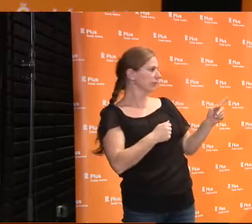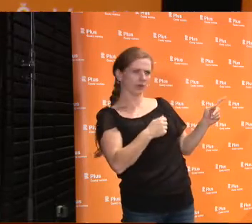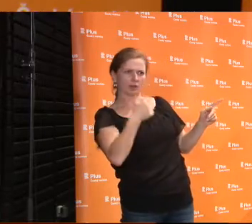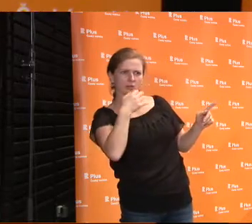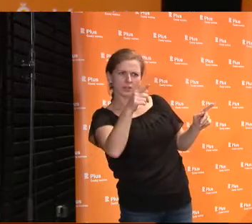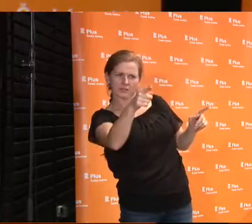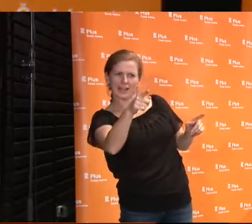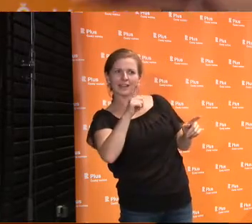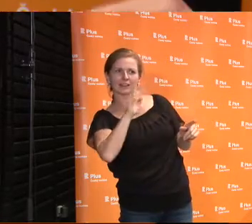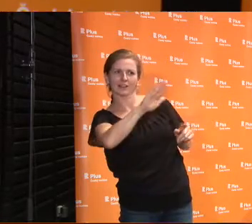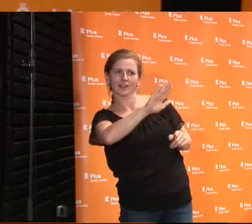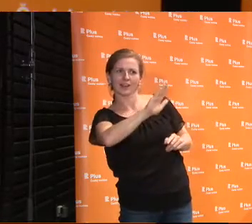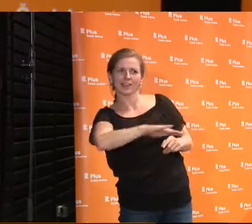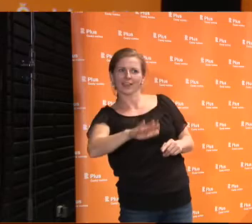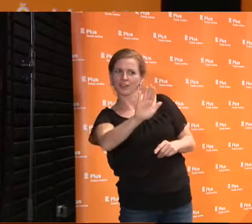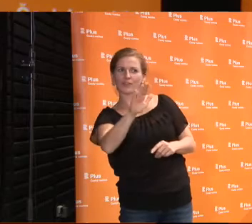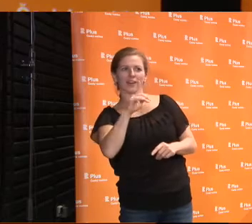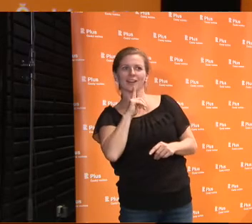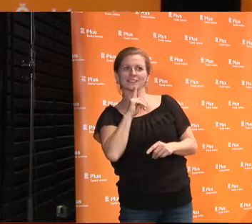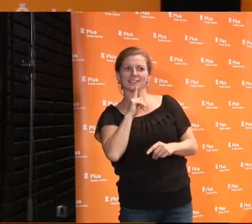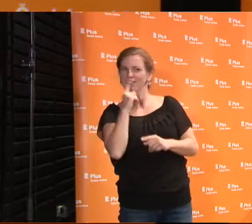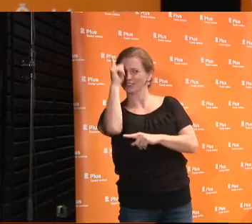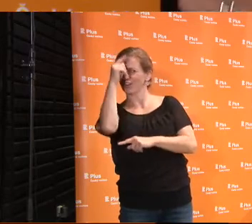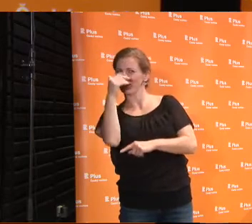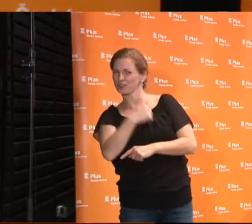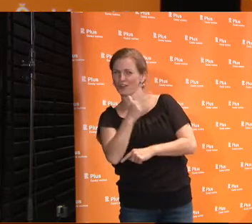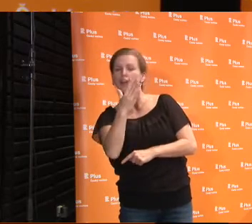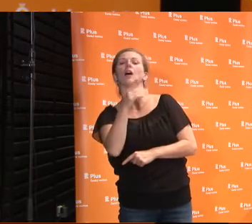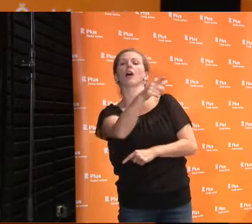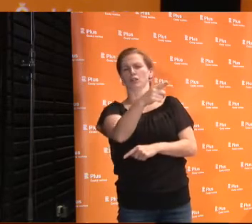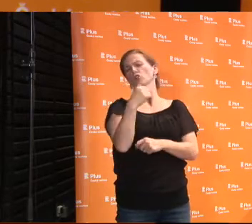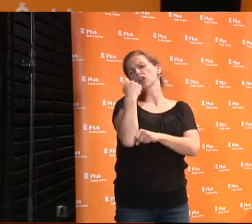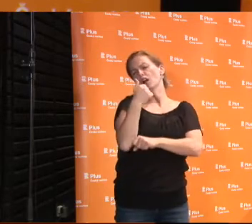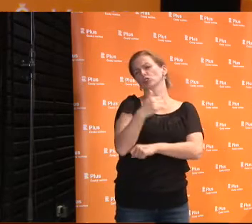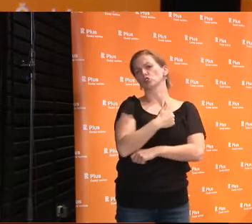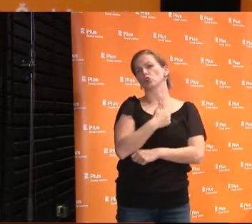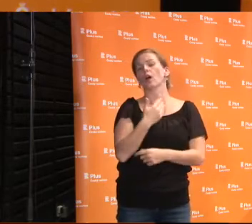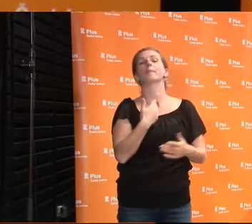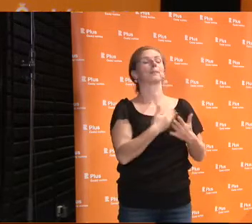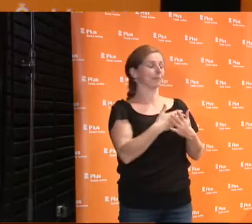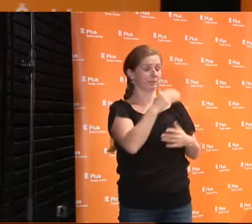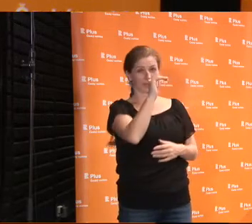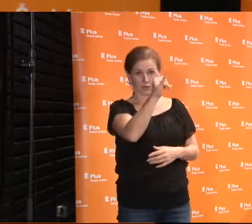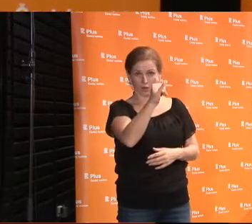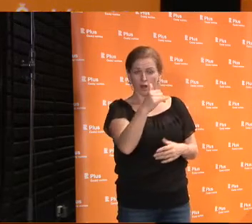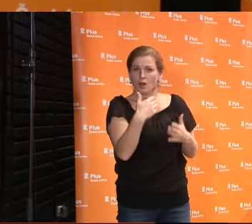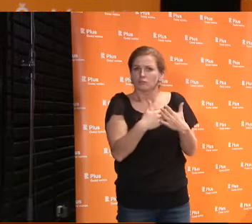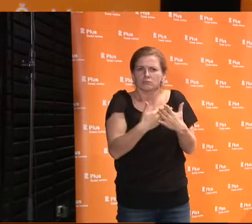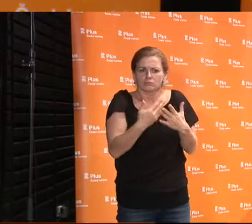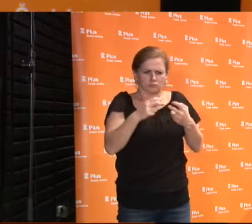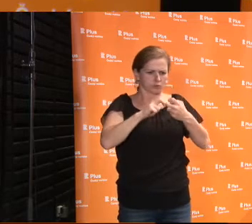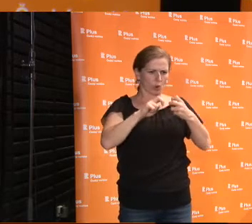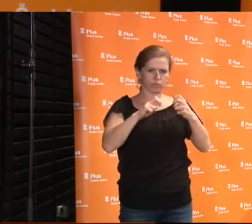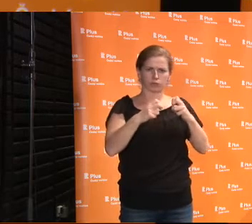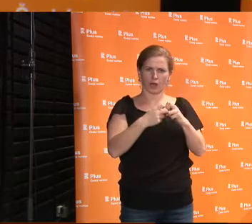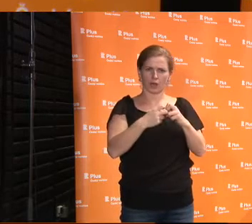škole, že jste mluvila o nějakém nižším stupni školského systému. Ano, na základní škole. Na základní. Je to přesně tak. Já bych dokonce neviděl ani problém